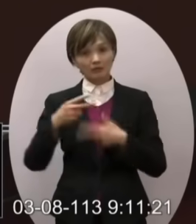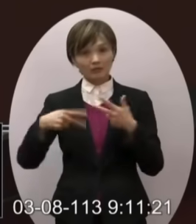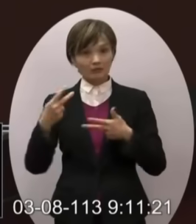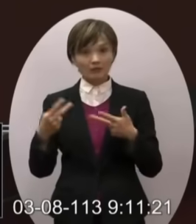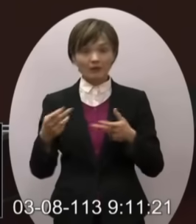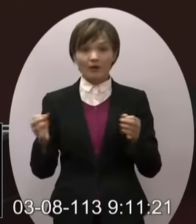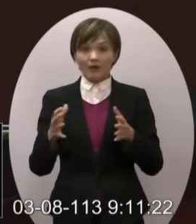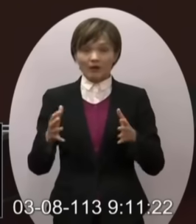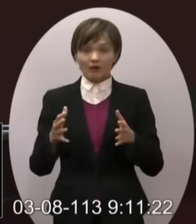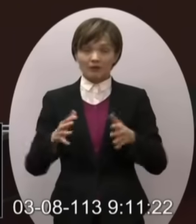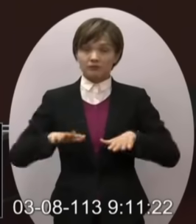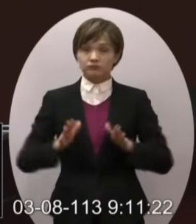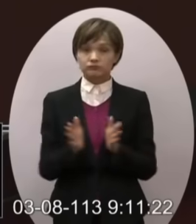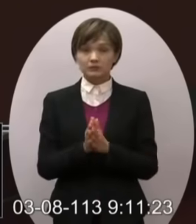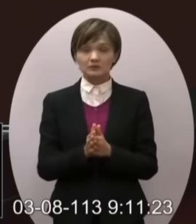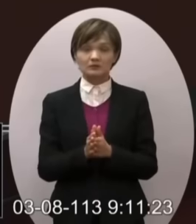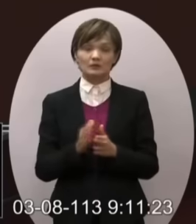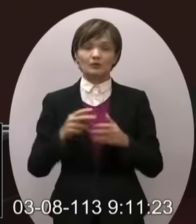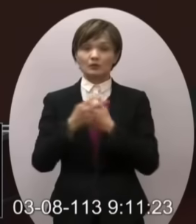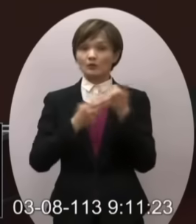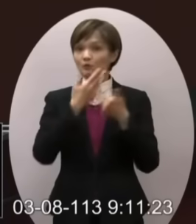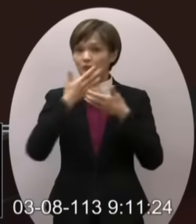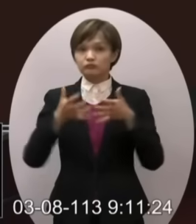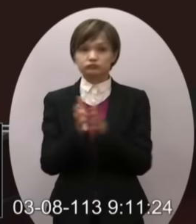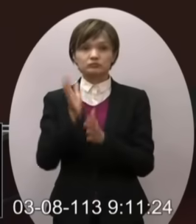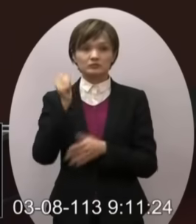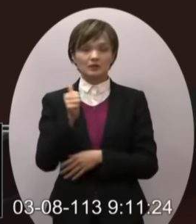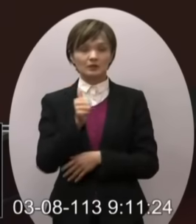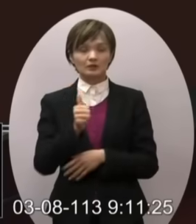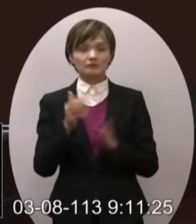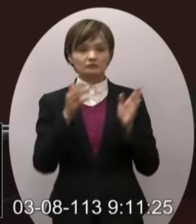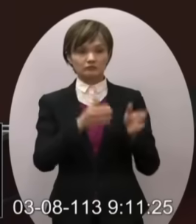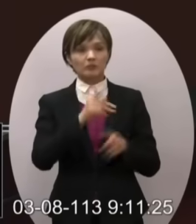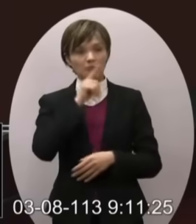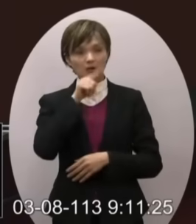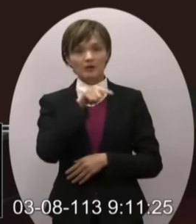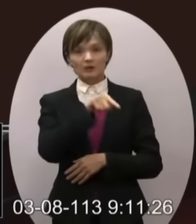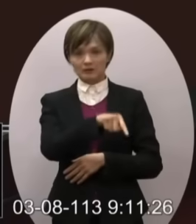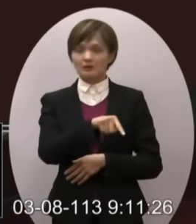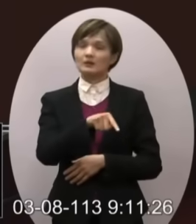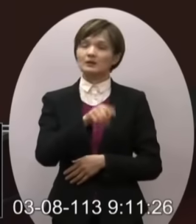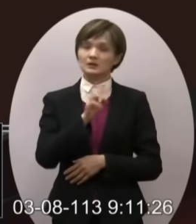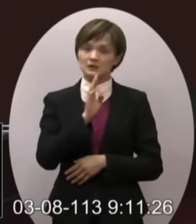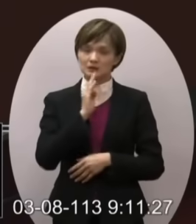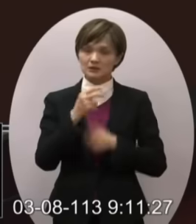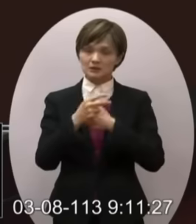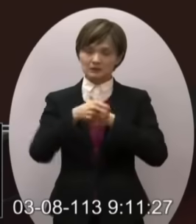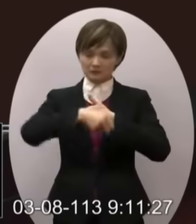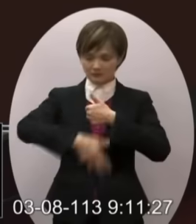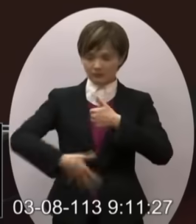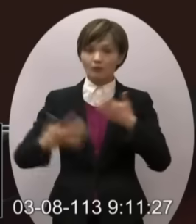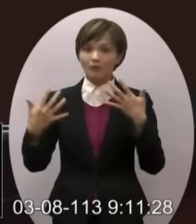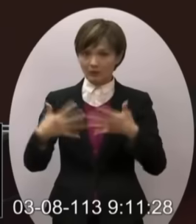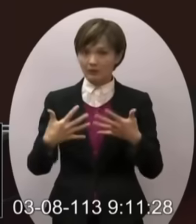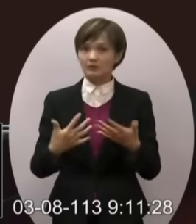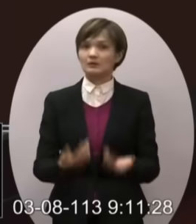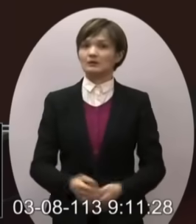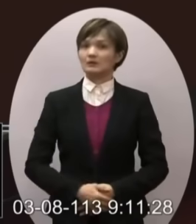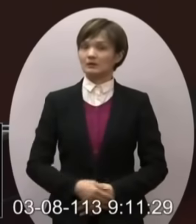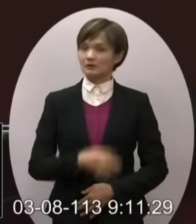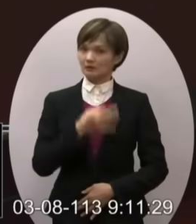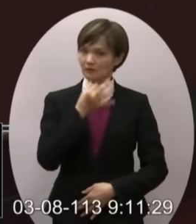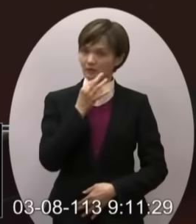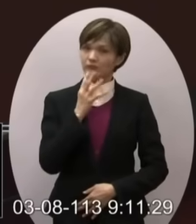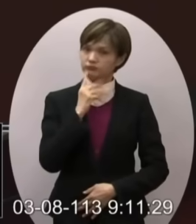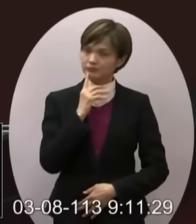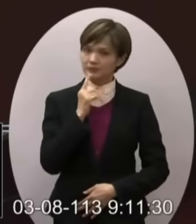委员会里面亲口证实了这个是系统性的问题。那我们要问，到底中间环节出了什么差错？尤